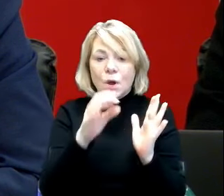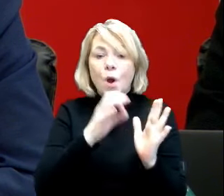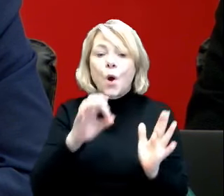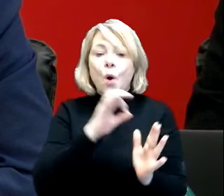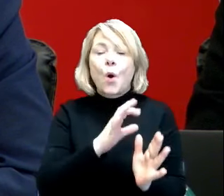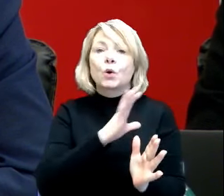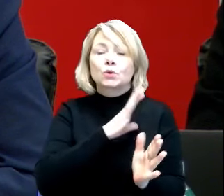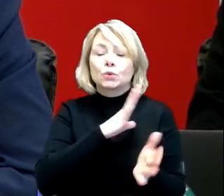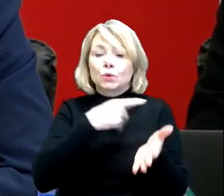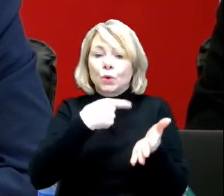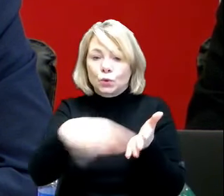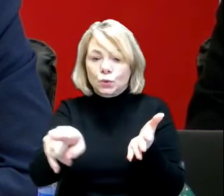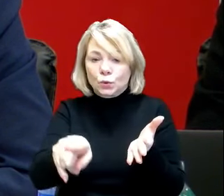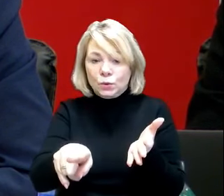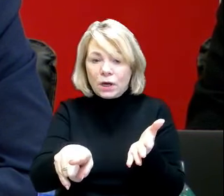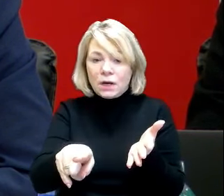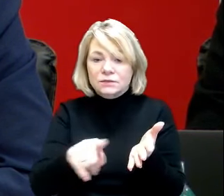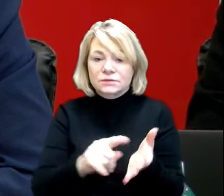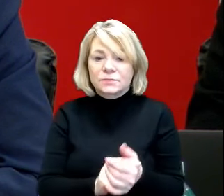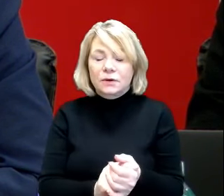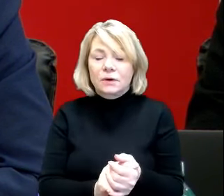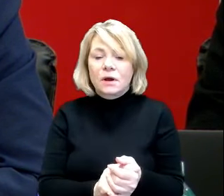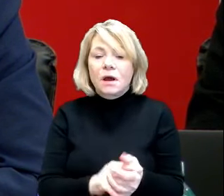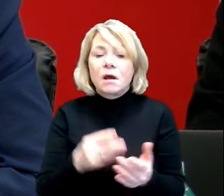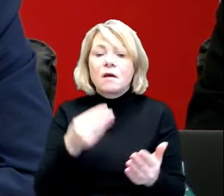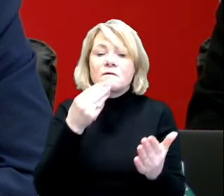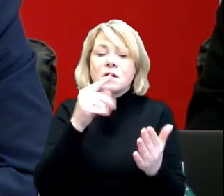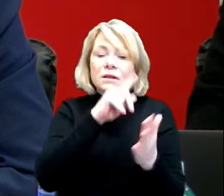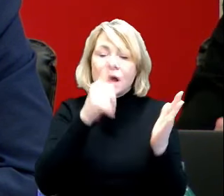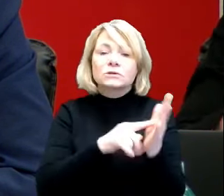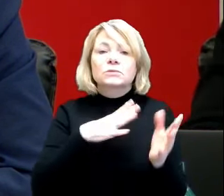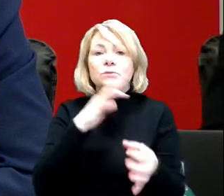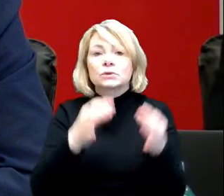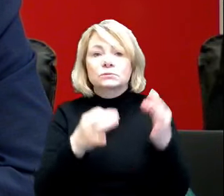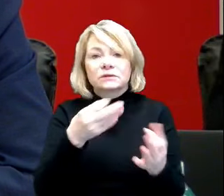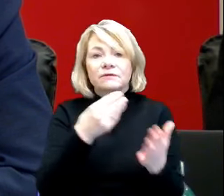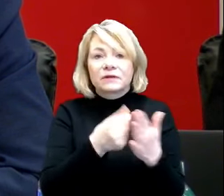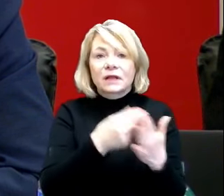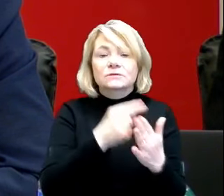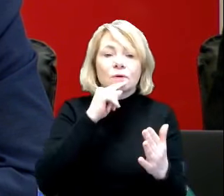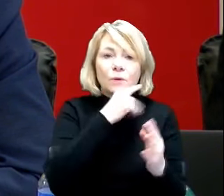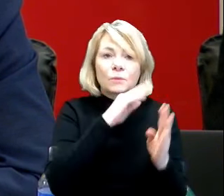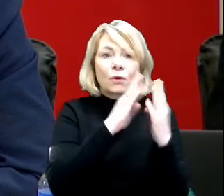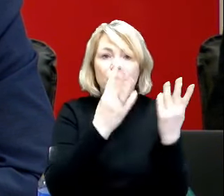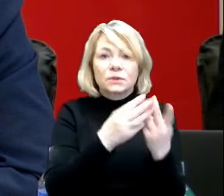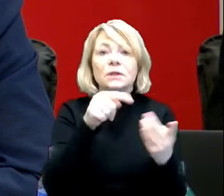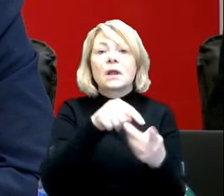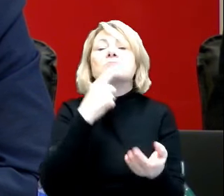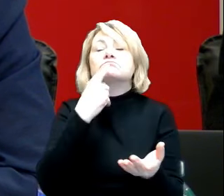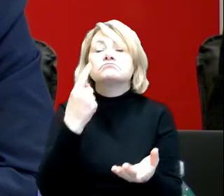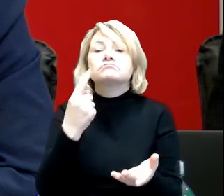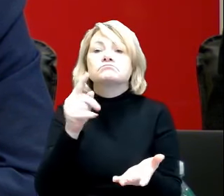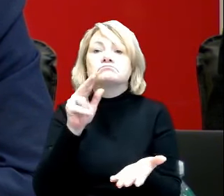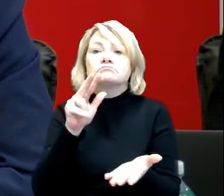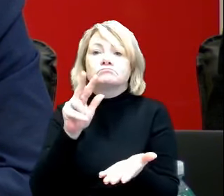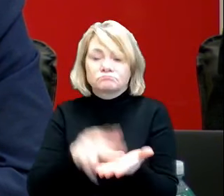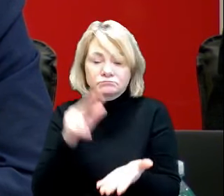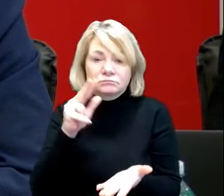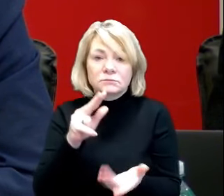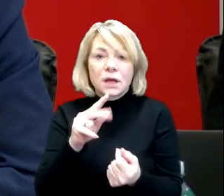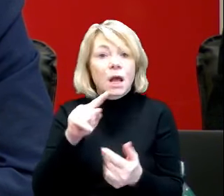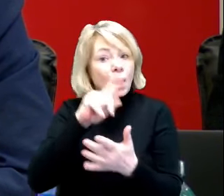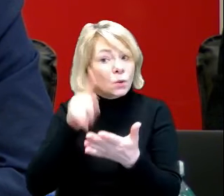nurašymo klausimas svarstytas finansų ekonomikos komitete jam pritarta ar turėtumėt klausimų